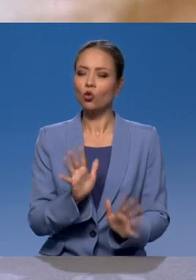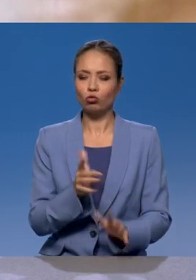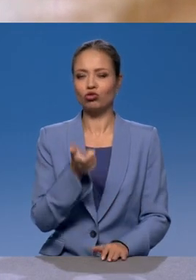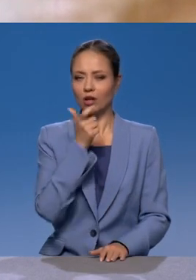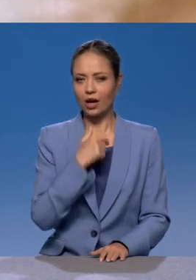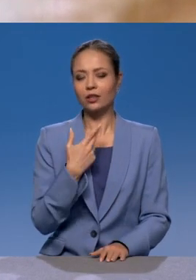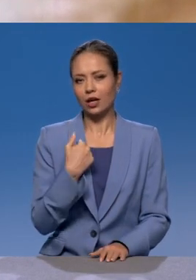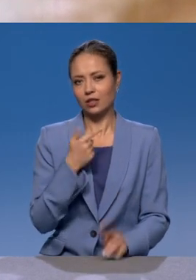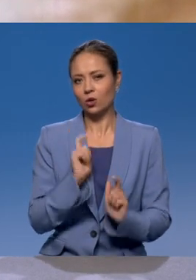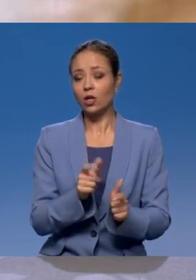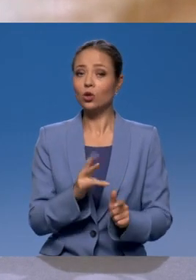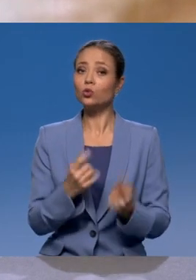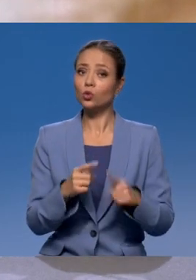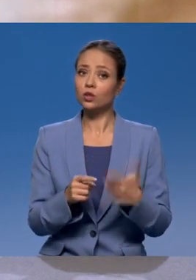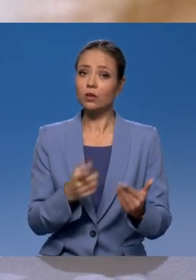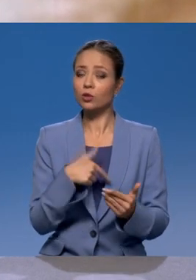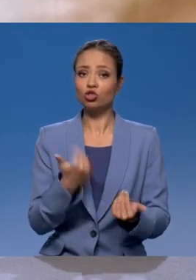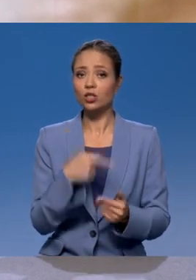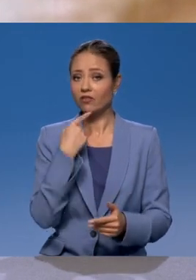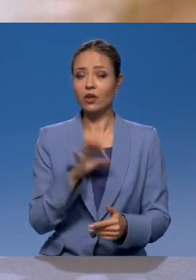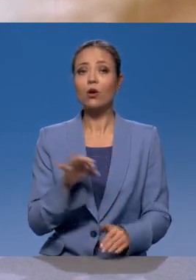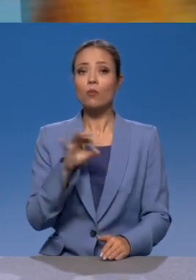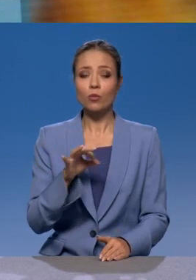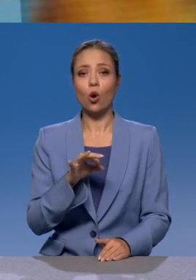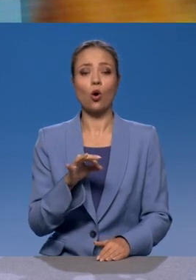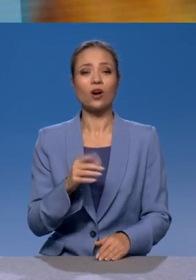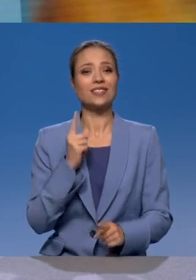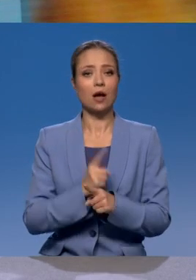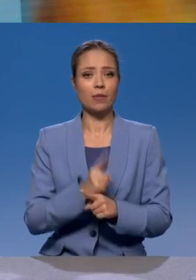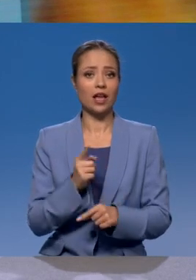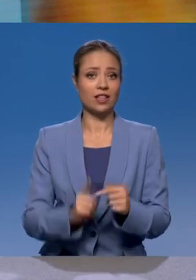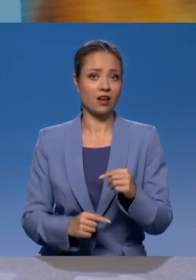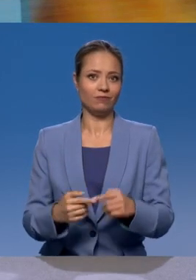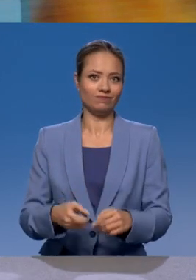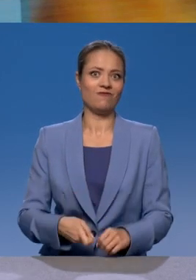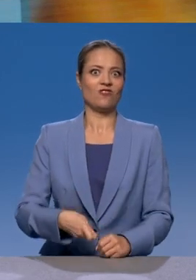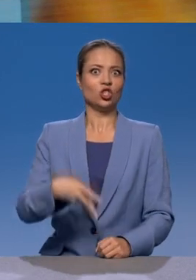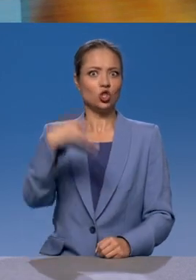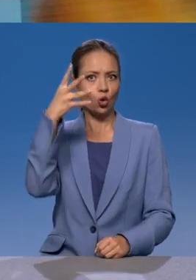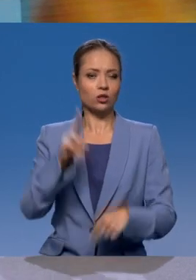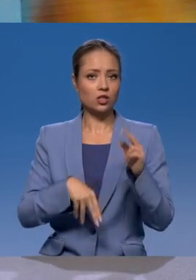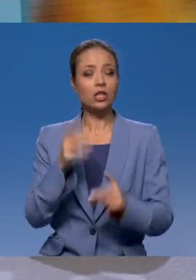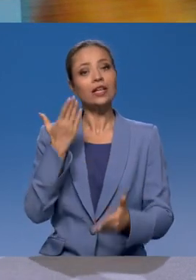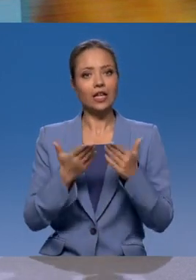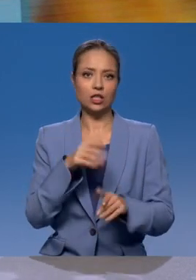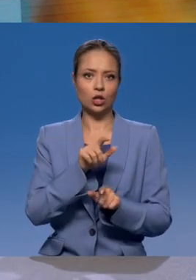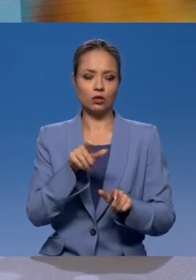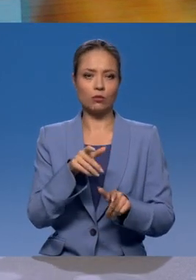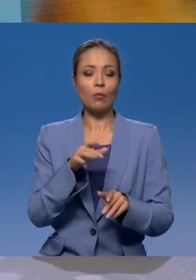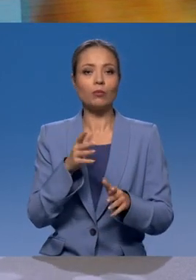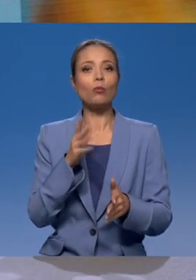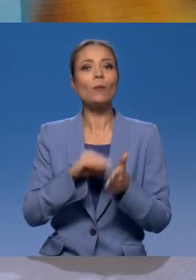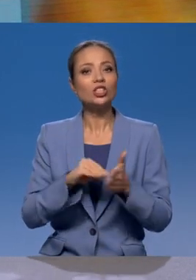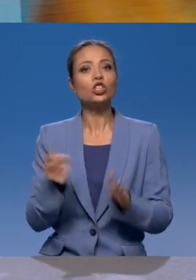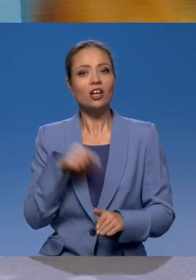одной стороны. С другой стороны, мы же сейчас не говорим о запрете высотного строительства, а только потому, что люди падают в лифтах, и, к сожалению, есть